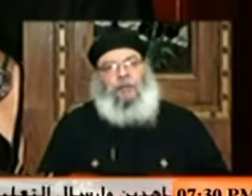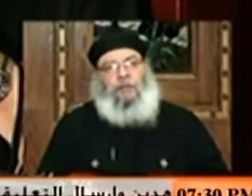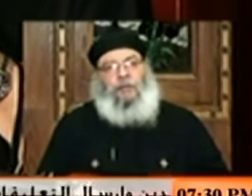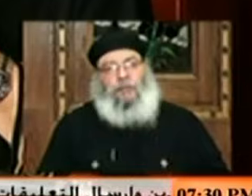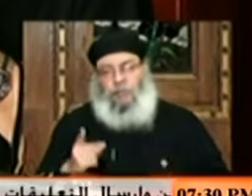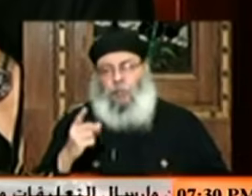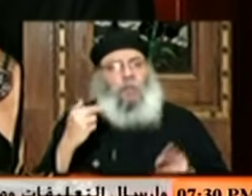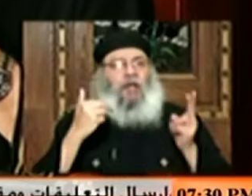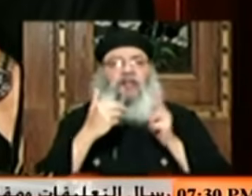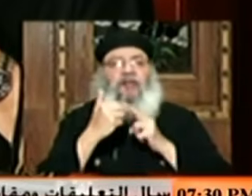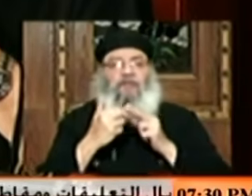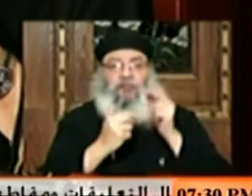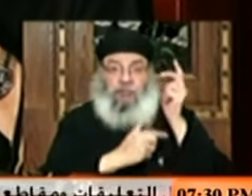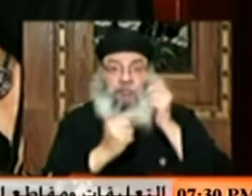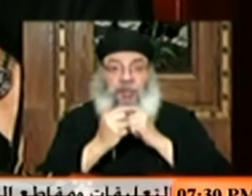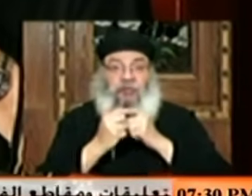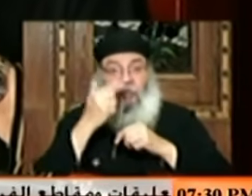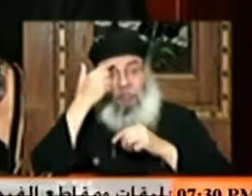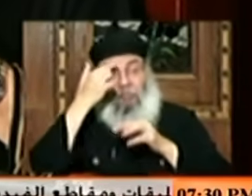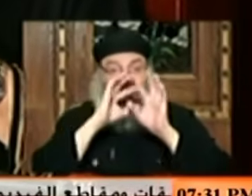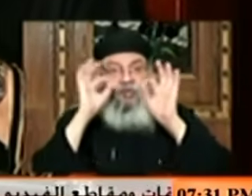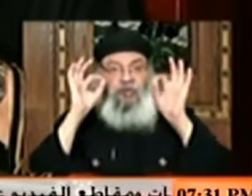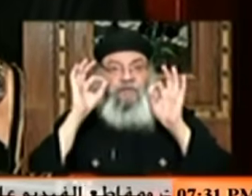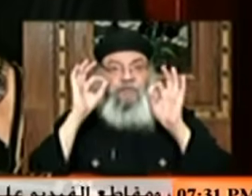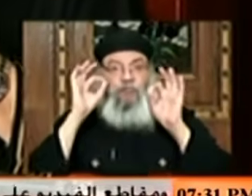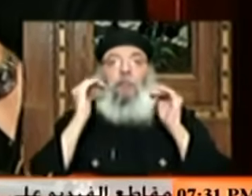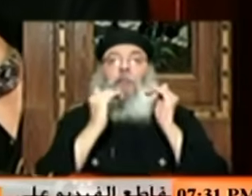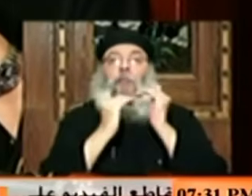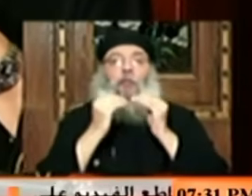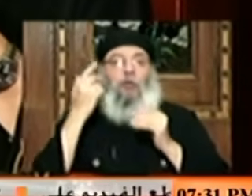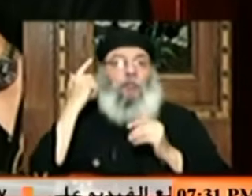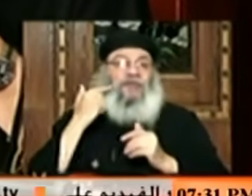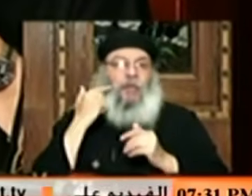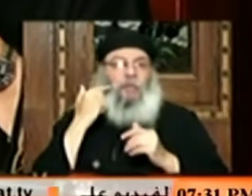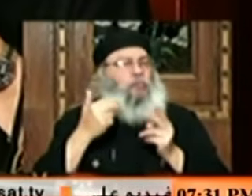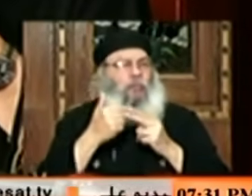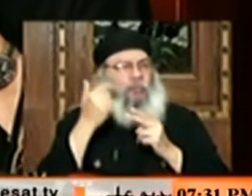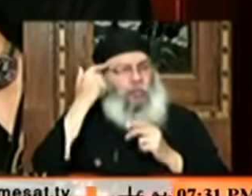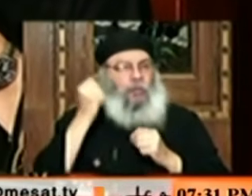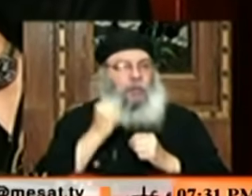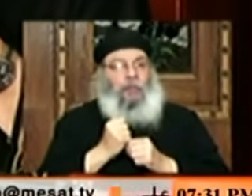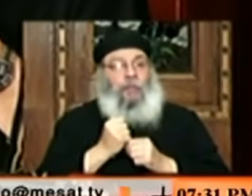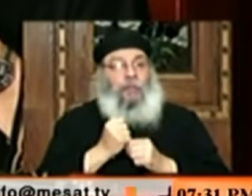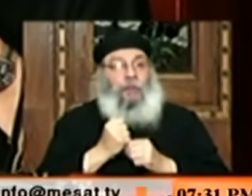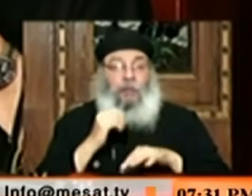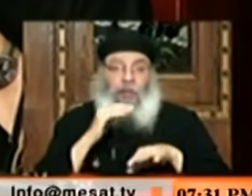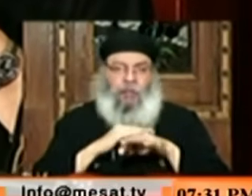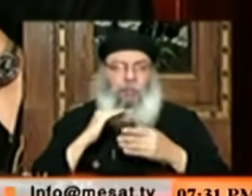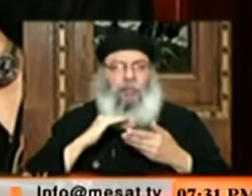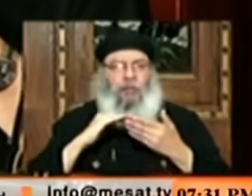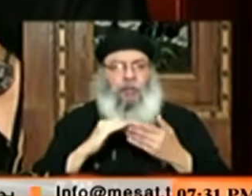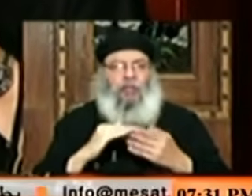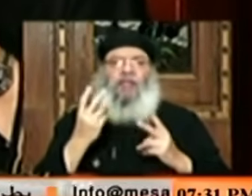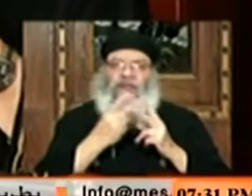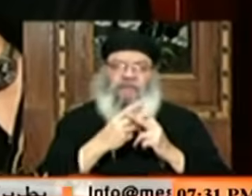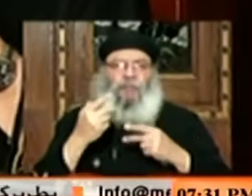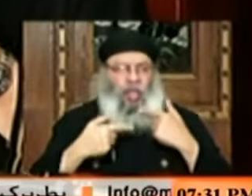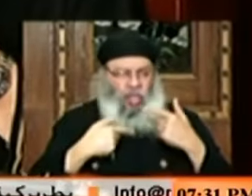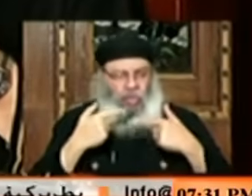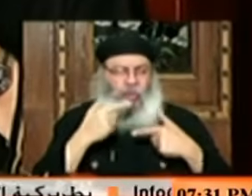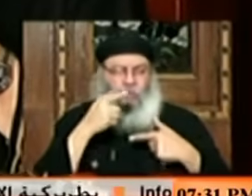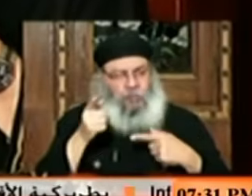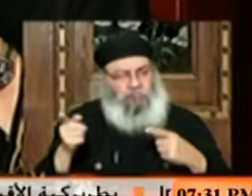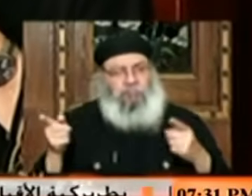يش في يوم سبت المعاندين دول هتخد هتلاقي ناس تطلع عليك كلام وتقول عليك كلام